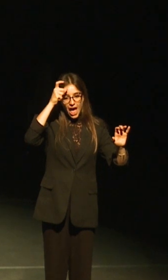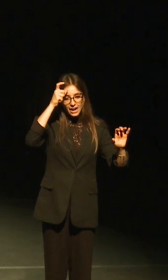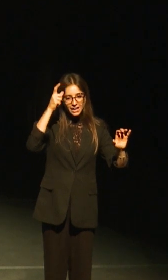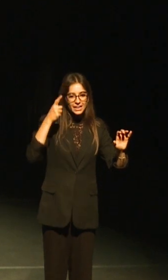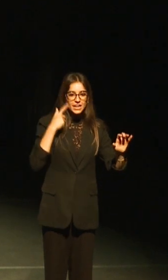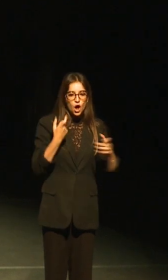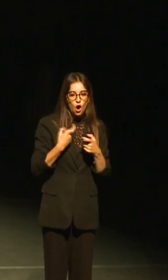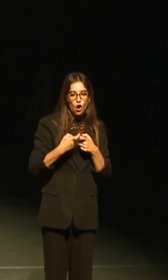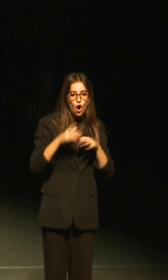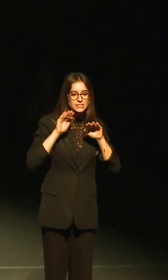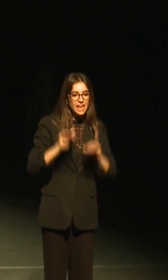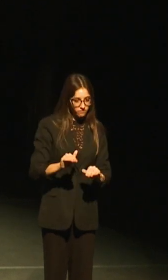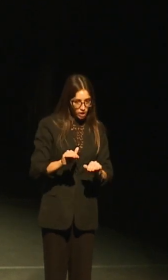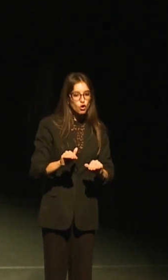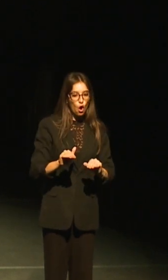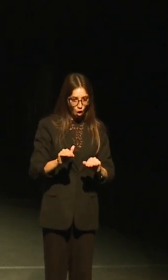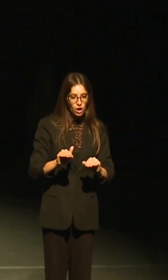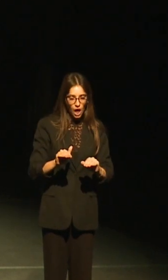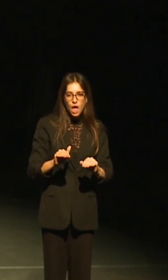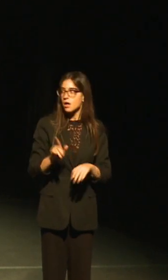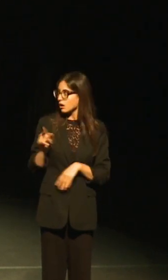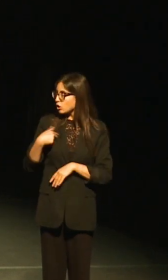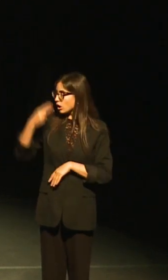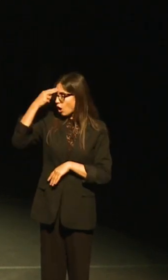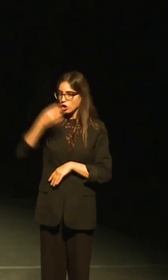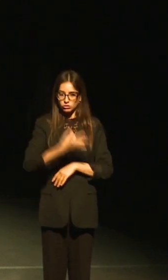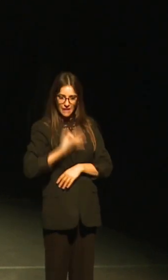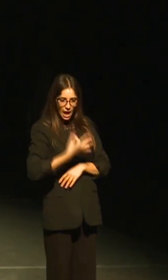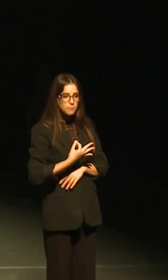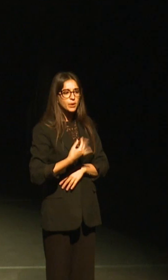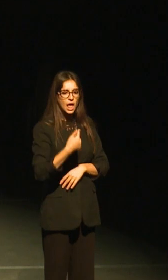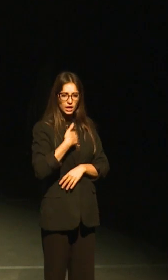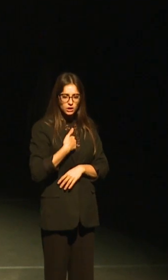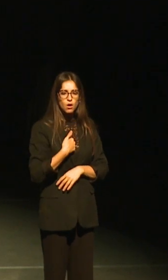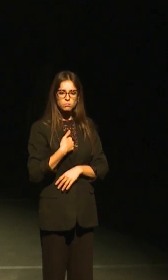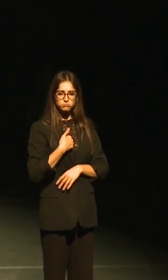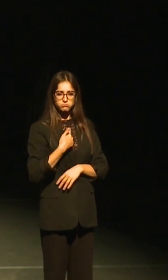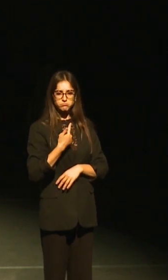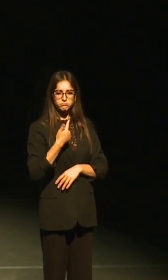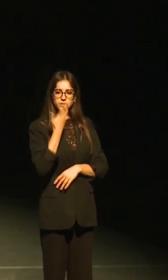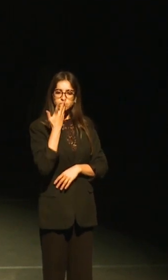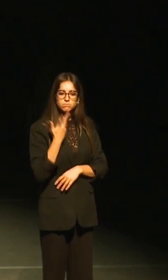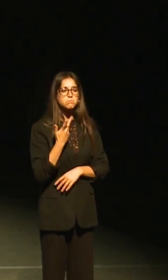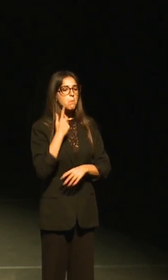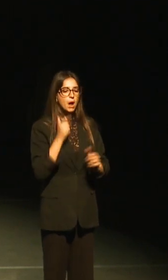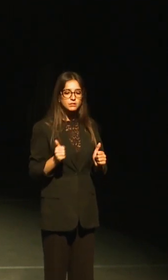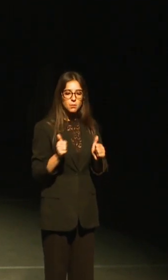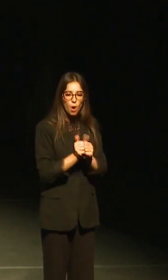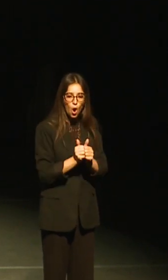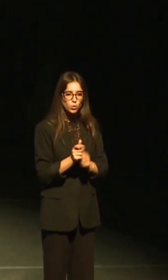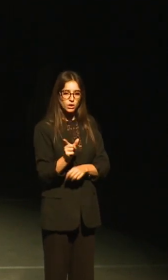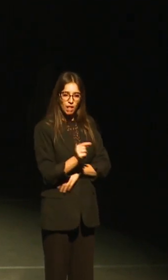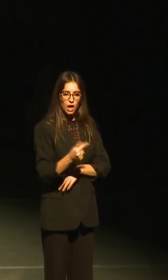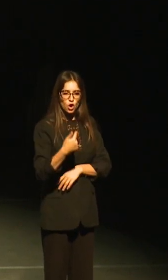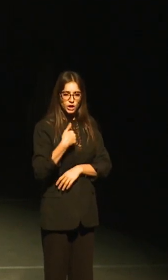ricordiamo sempre David Cameron che disse Io sono per il matrimonio umanitario non nonostante il fatto che io sia